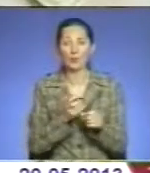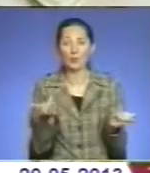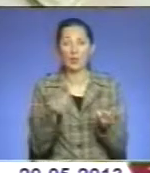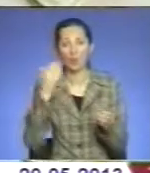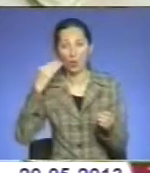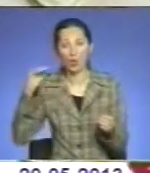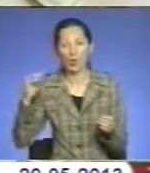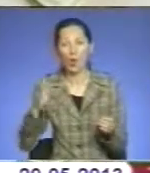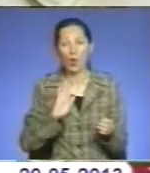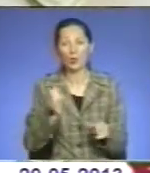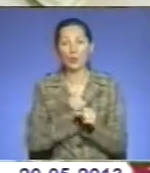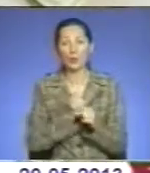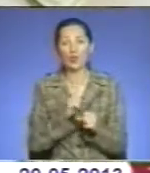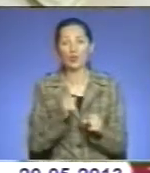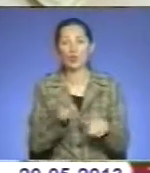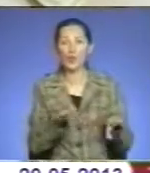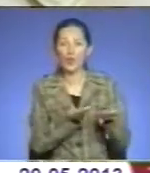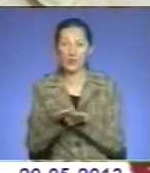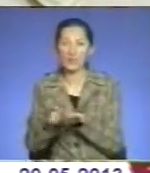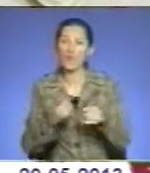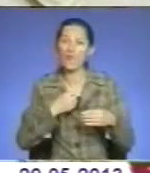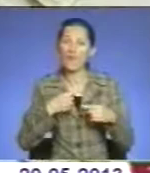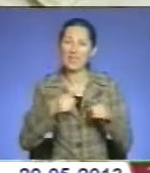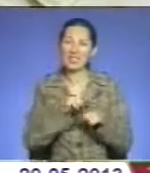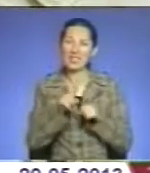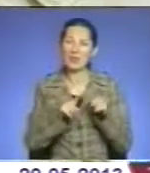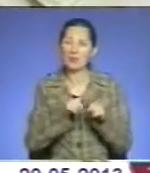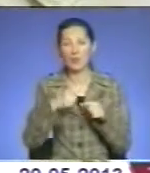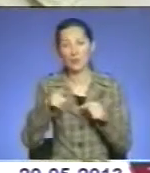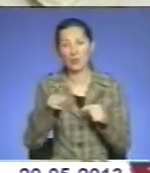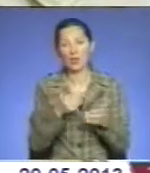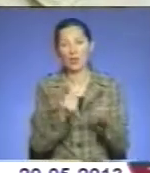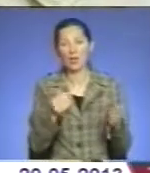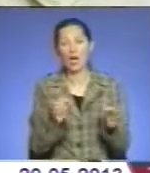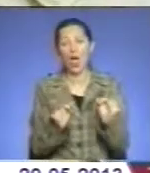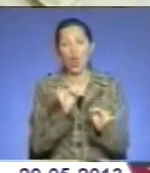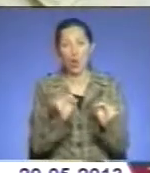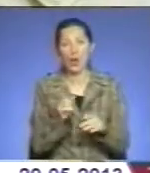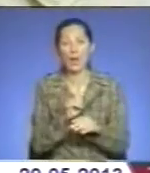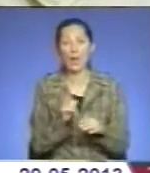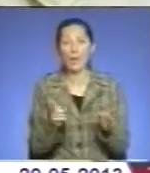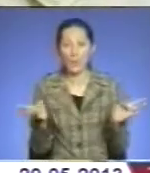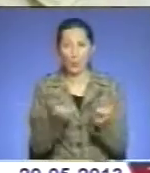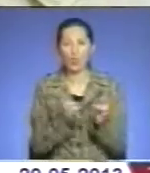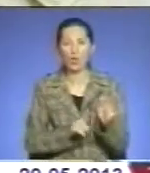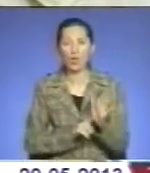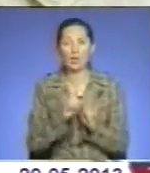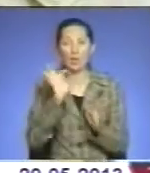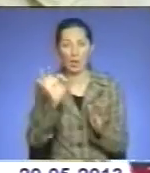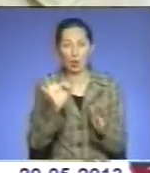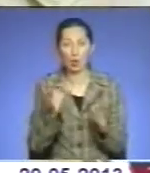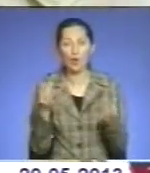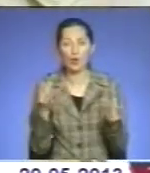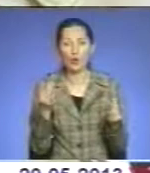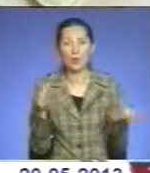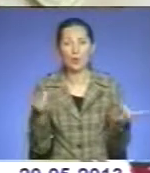скажімо, відхилення від можливої температури норми, від можливої вологості. Ми будемо працювати для того, щоб